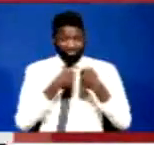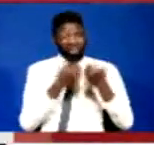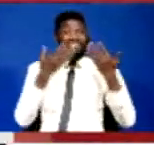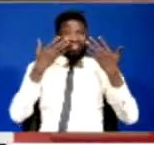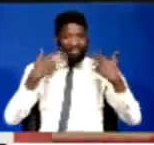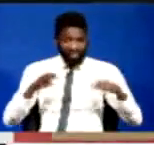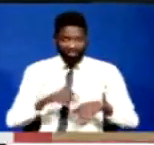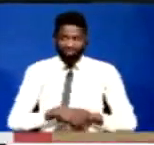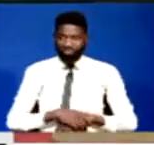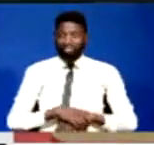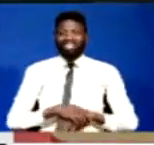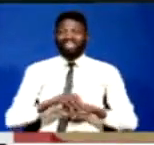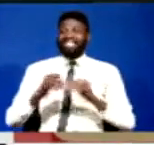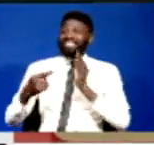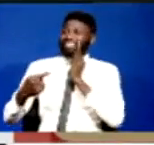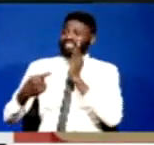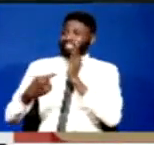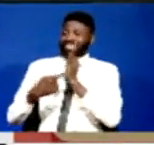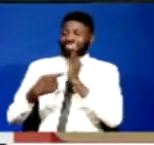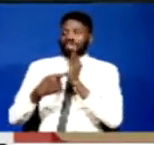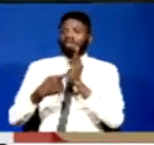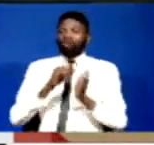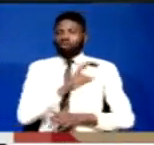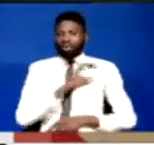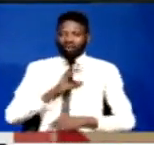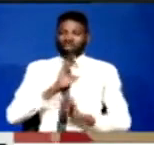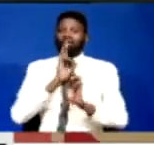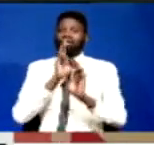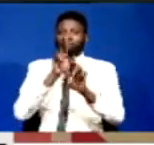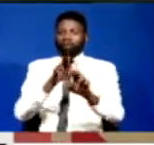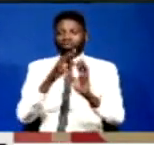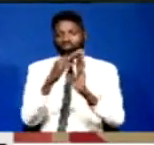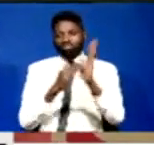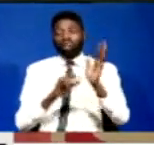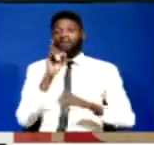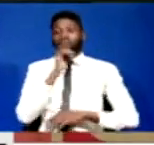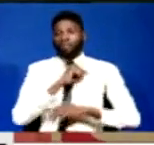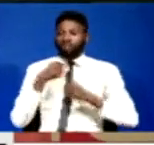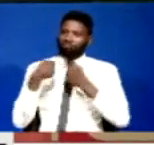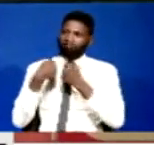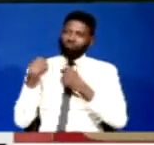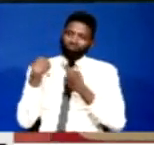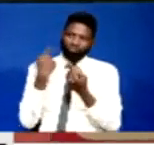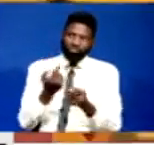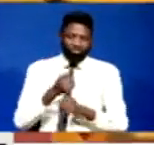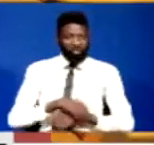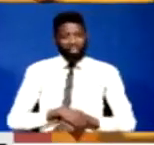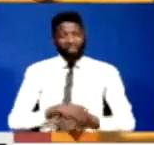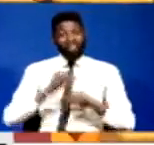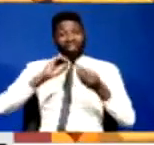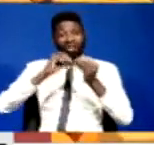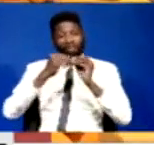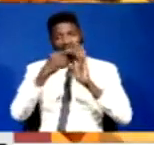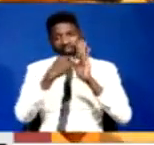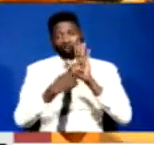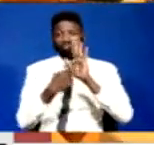kazi linalotathmini takwimu za michezo limetapisha ripoti ya mechi zilizochezwa. Kulingana na takwimu zilizopo,